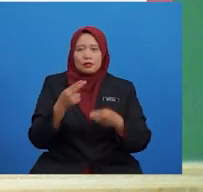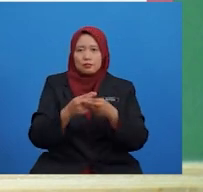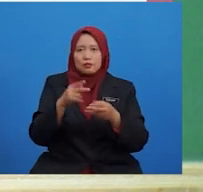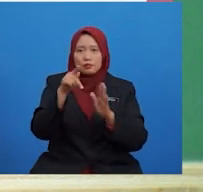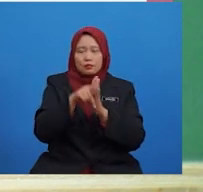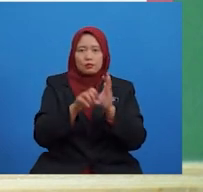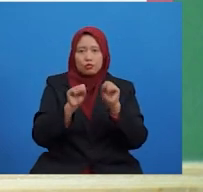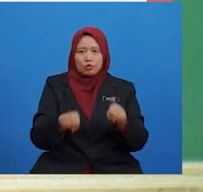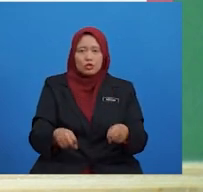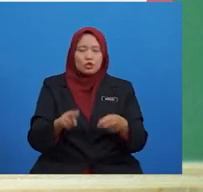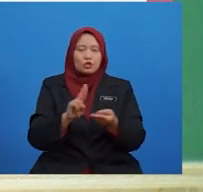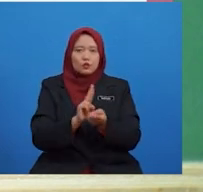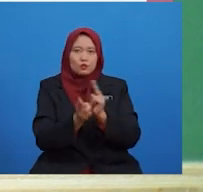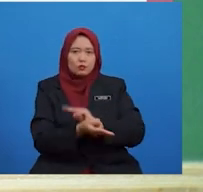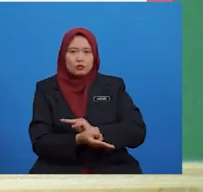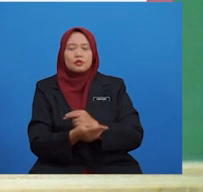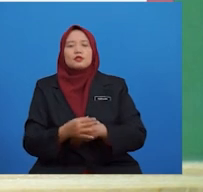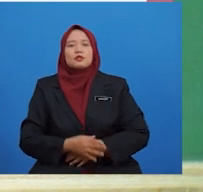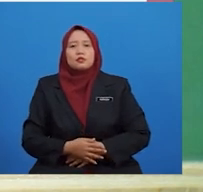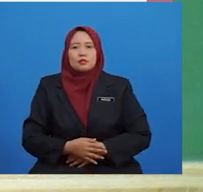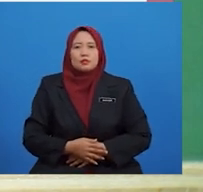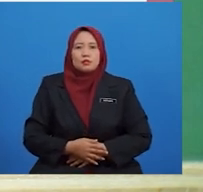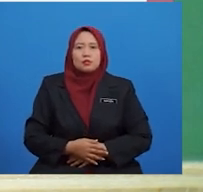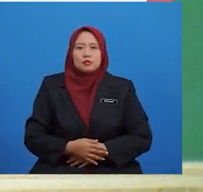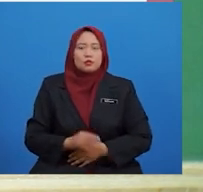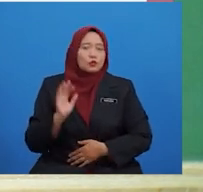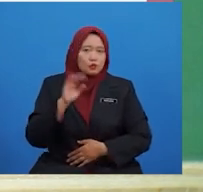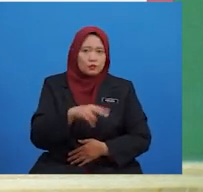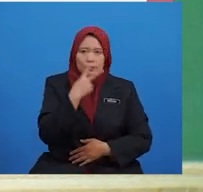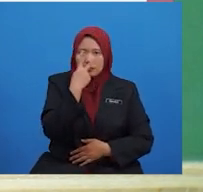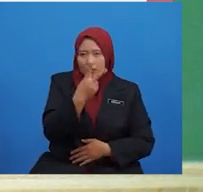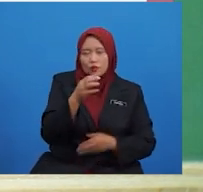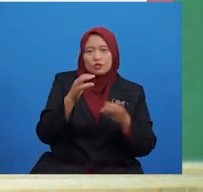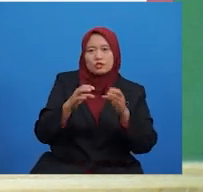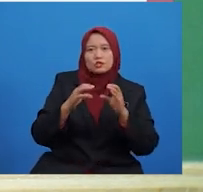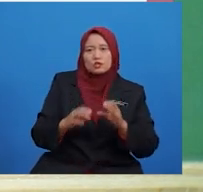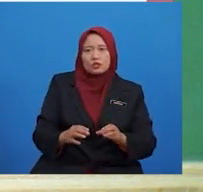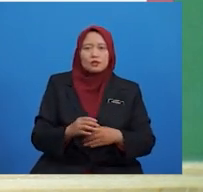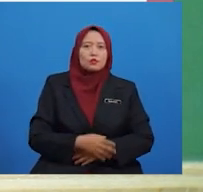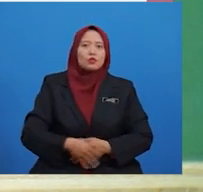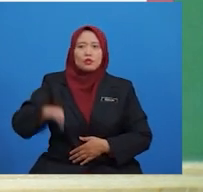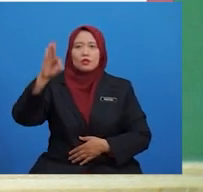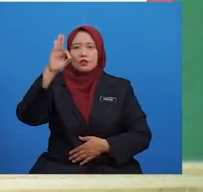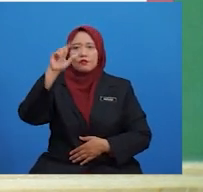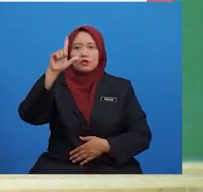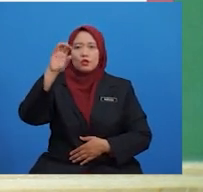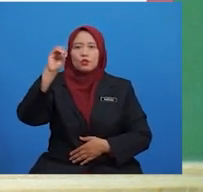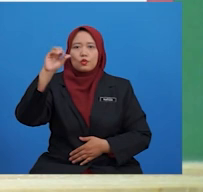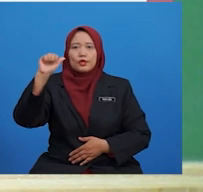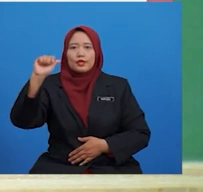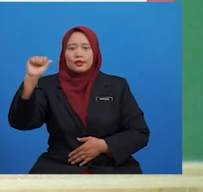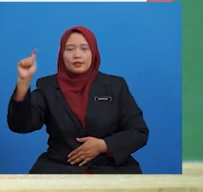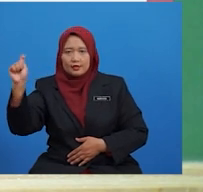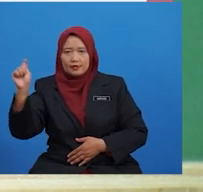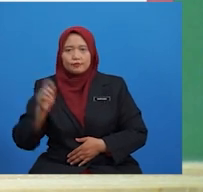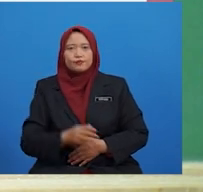melihat cara untuk mengisytiharkan jenis data float. Perkataan float merujuk